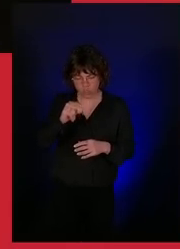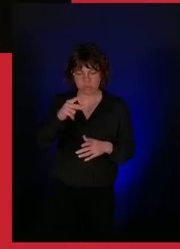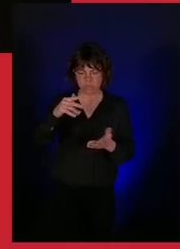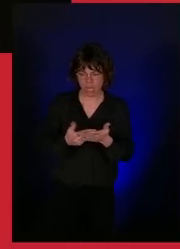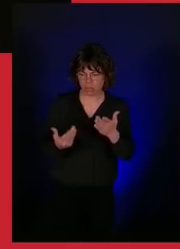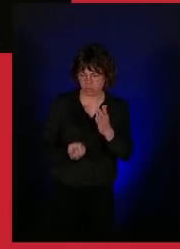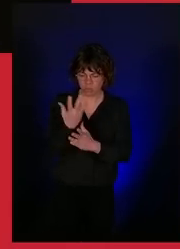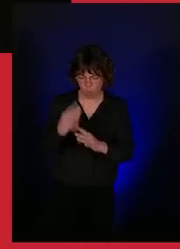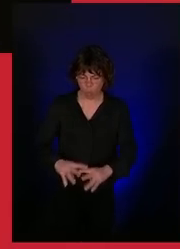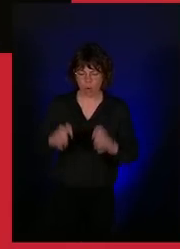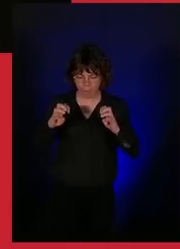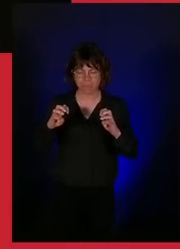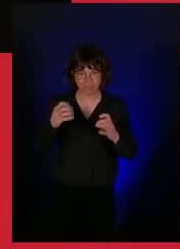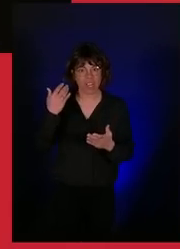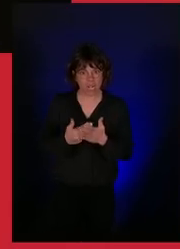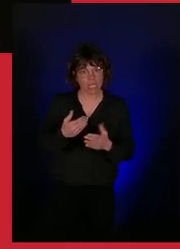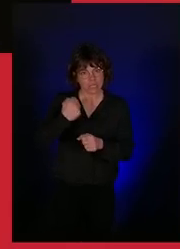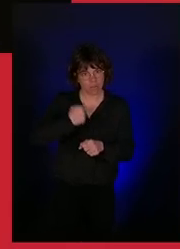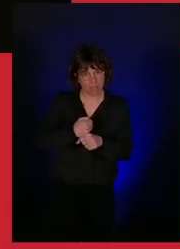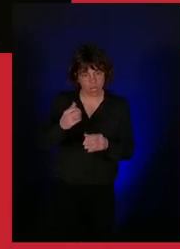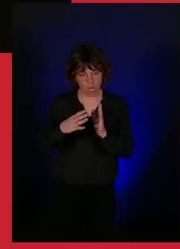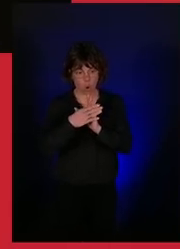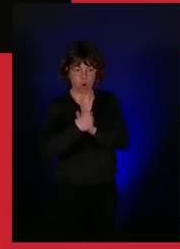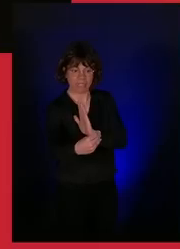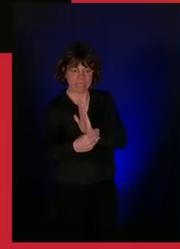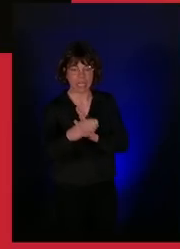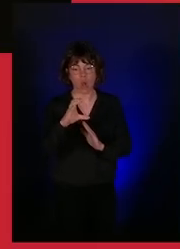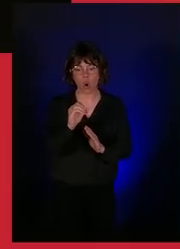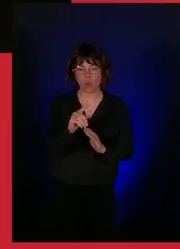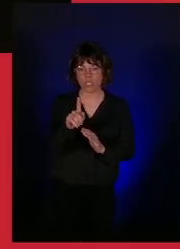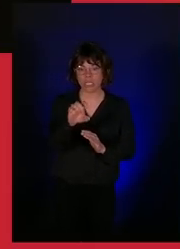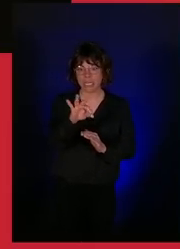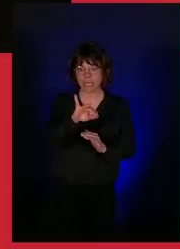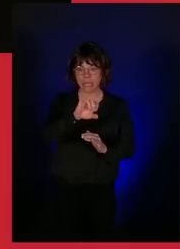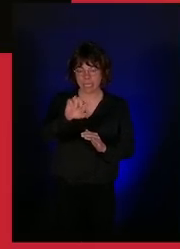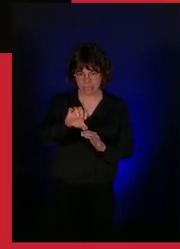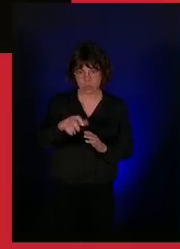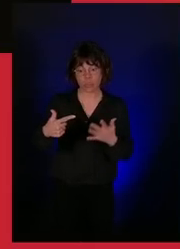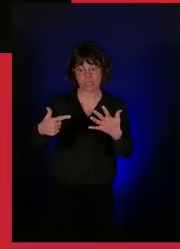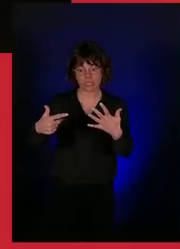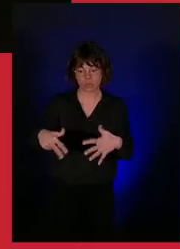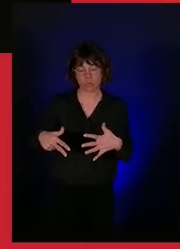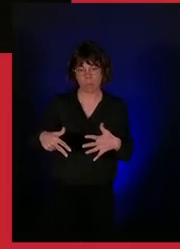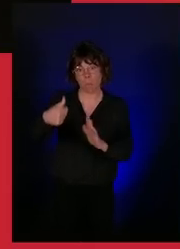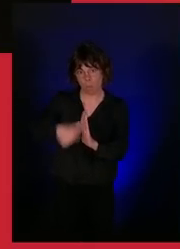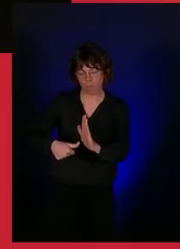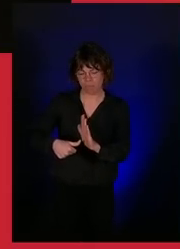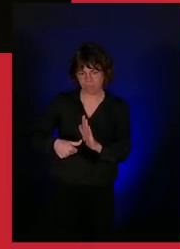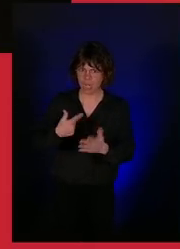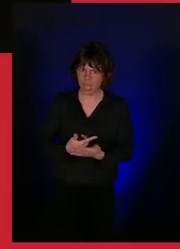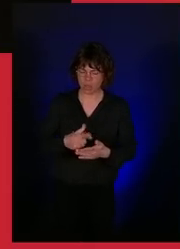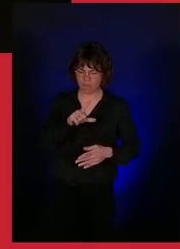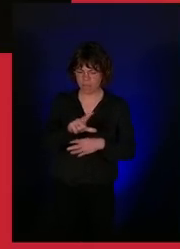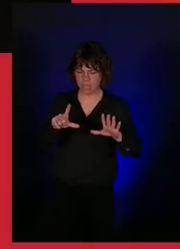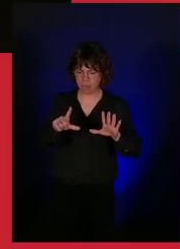l'objectif d'atteindre une durée d'exercice de reversement à Cogetiz de 18 mois. Nous étions alors à 27